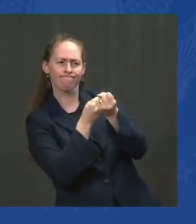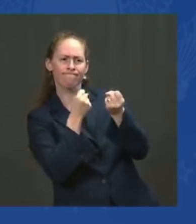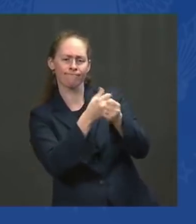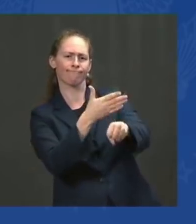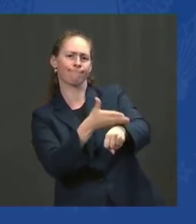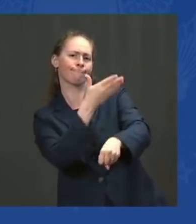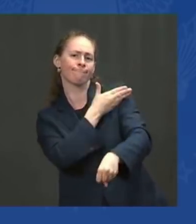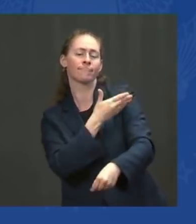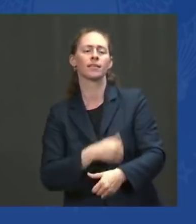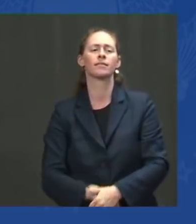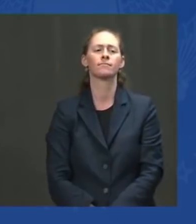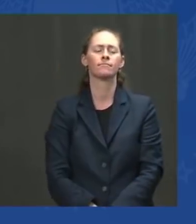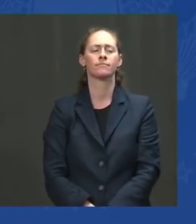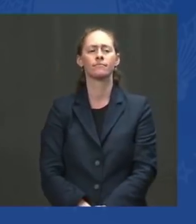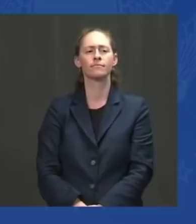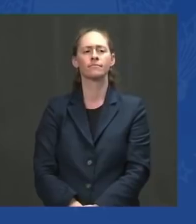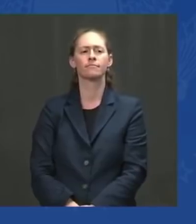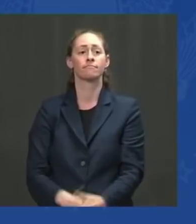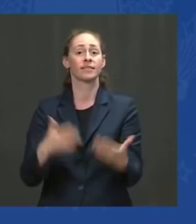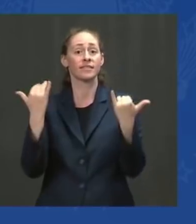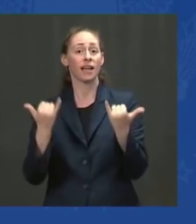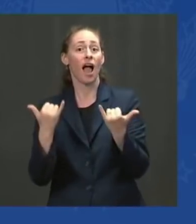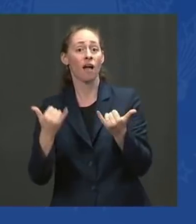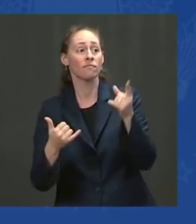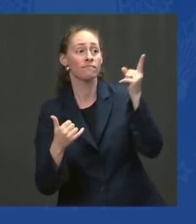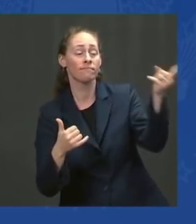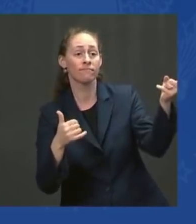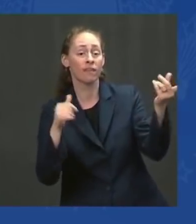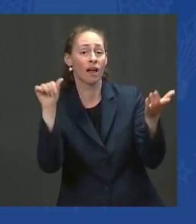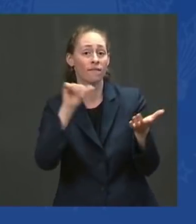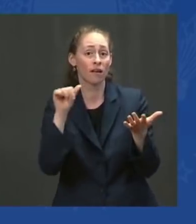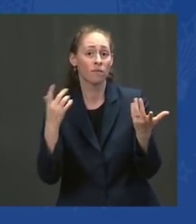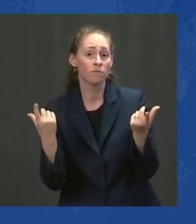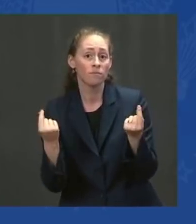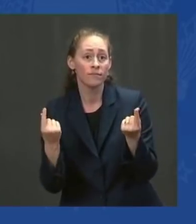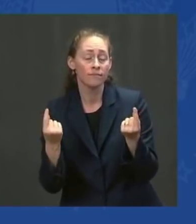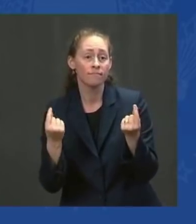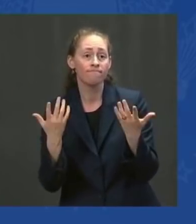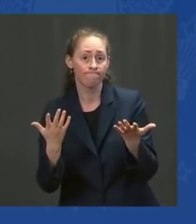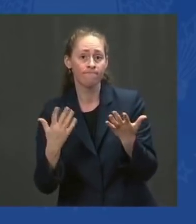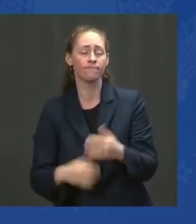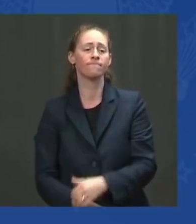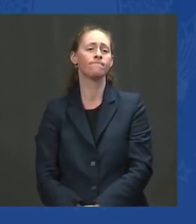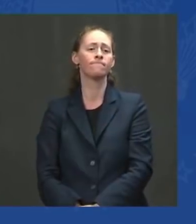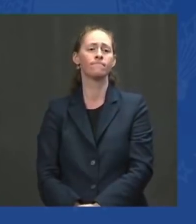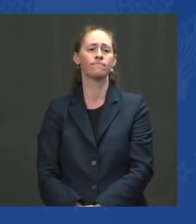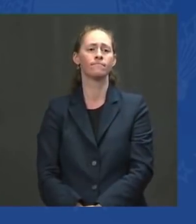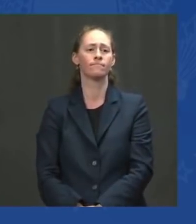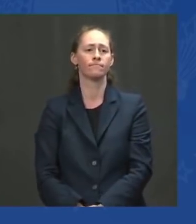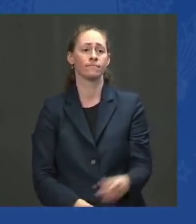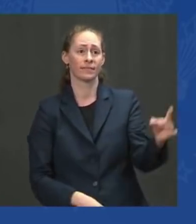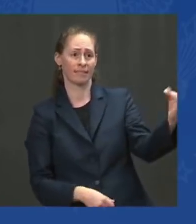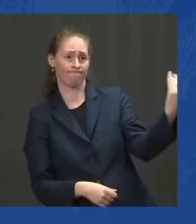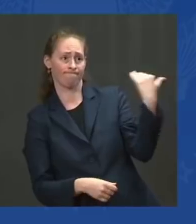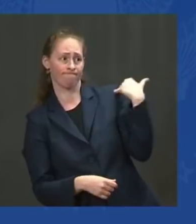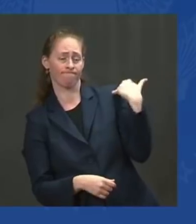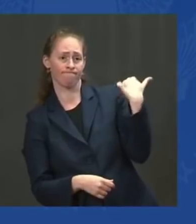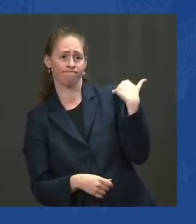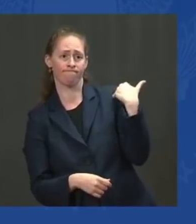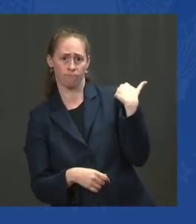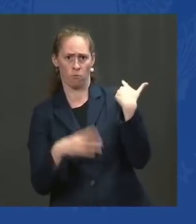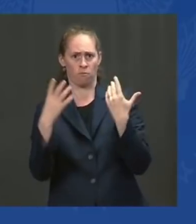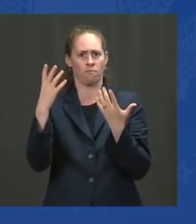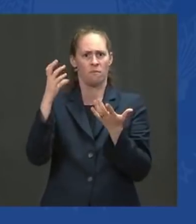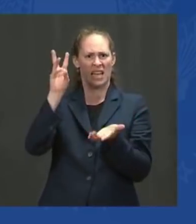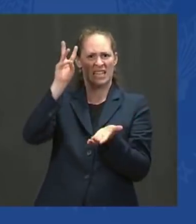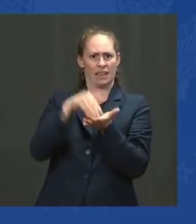末说不能当李鸿章，李鸿章就是卖国贼。但关键的问题是没有李鸿章，还有王鸿